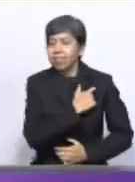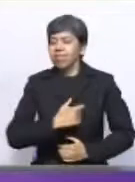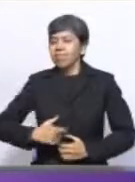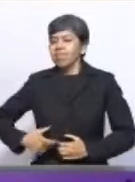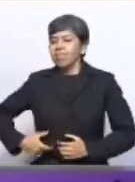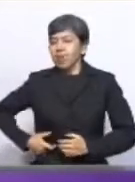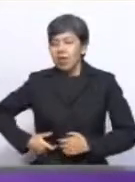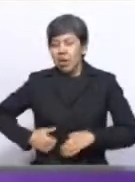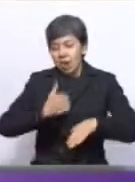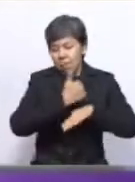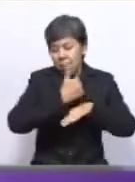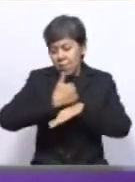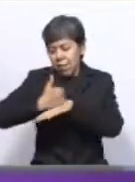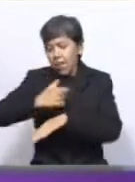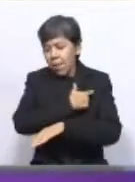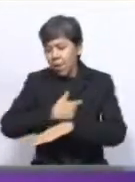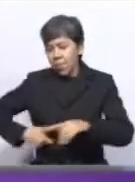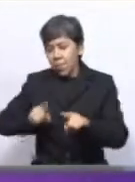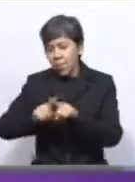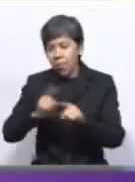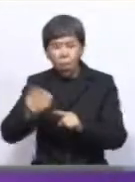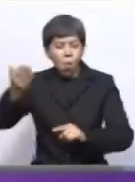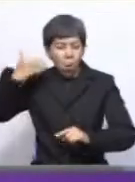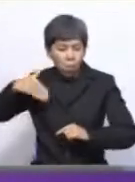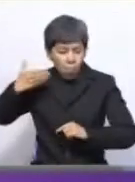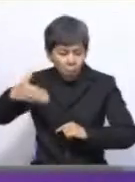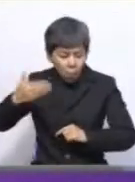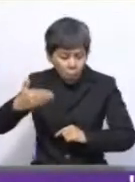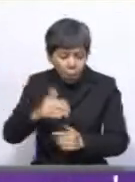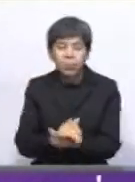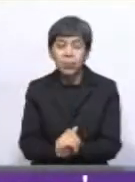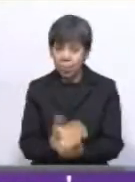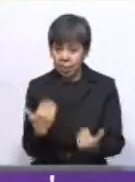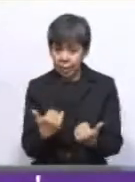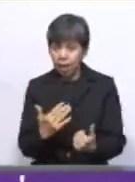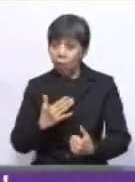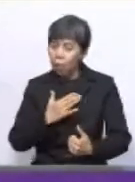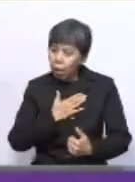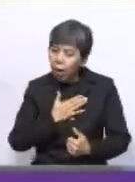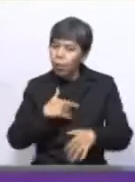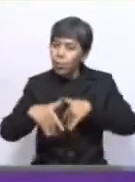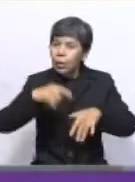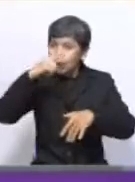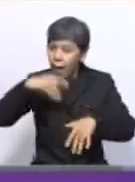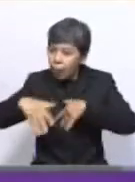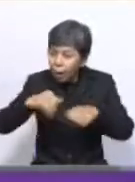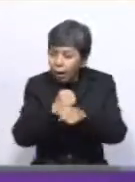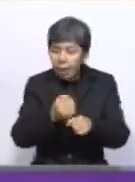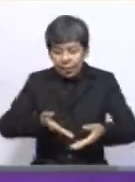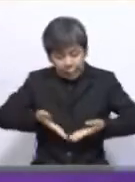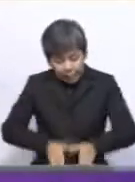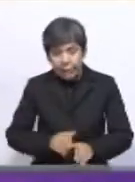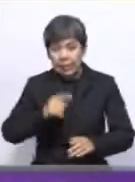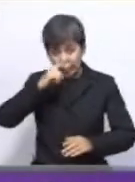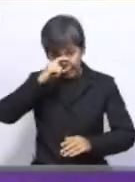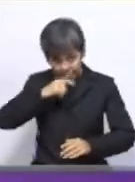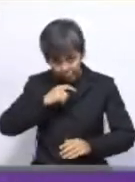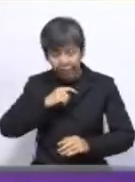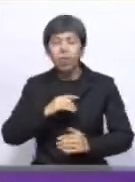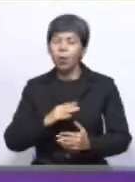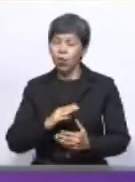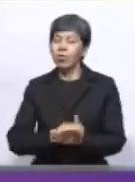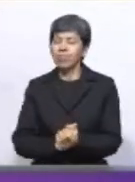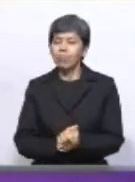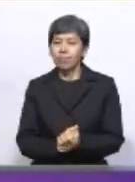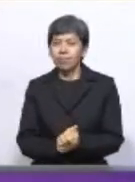ากษัตริย์ของราชวงศ์จักรีนะคะตั้งแต่อดีตจนถึงปัจจุบันที่ทำให้พวกเราประชาชนทุกคนที่เกิดใต้ร่มพระบรมโพธิสมภาร